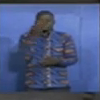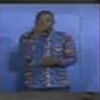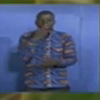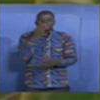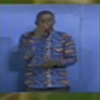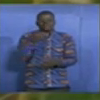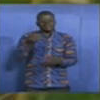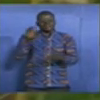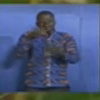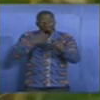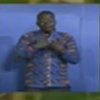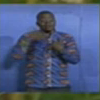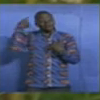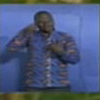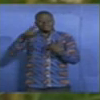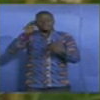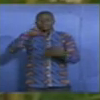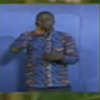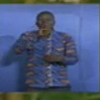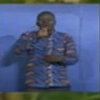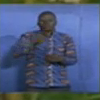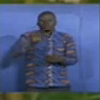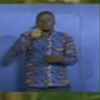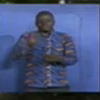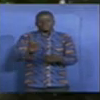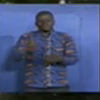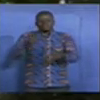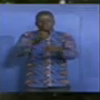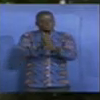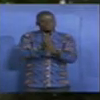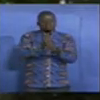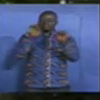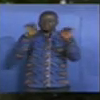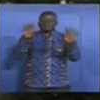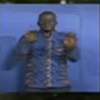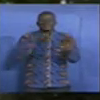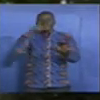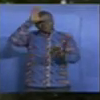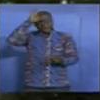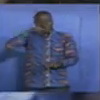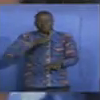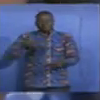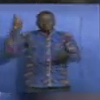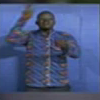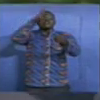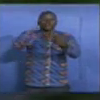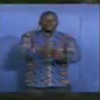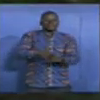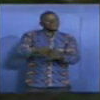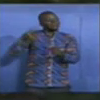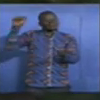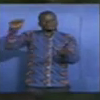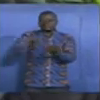appelés néonicotinoïdes. Les concentrations ne seraient pas dangereuses pour l'homme, mais pourraient participer au déclin de l'insecte, observé depuis